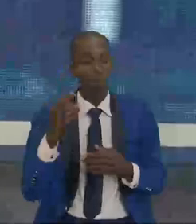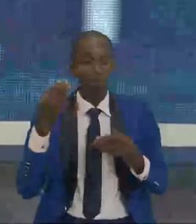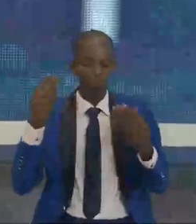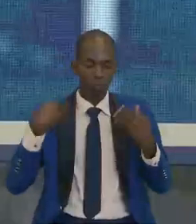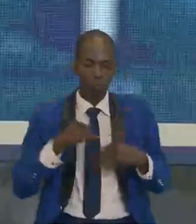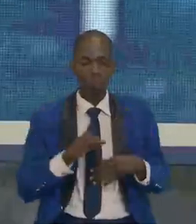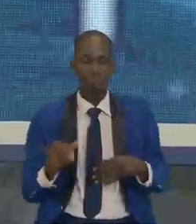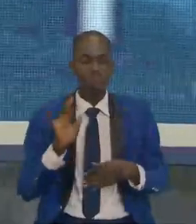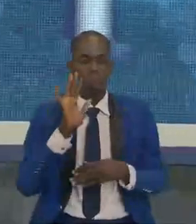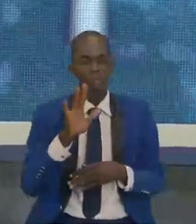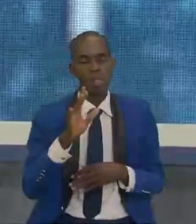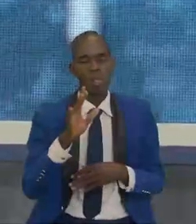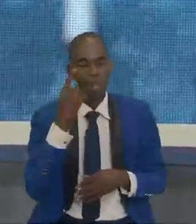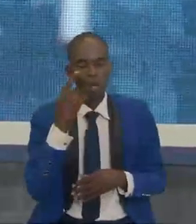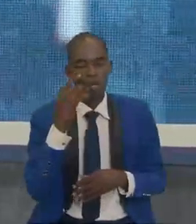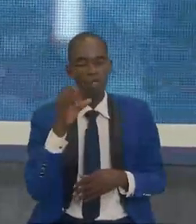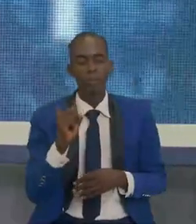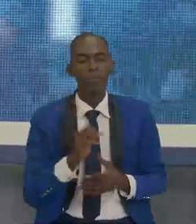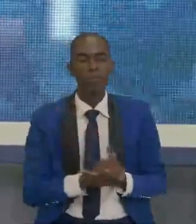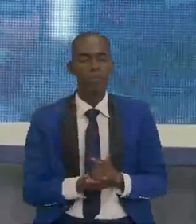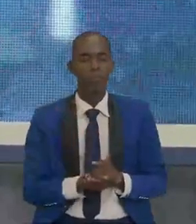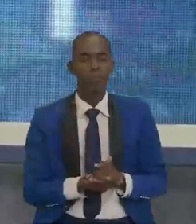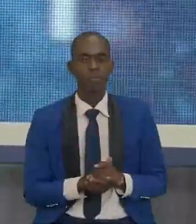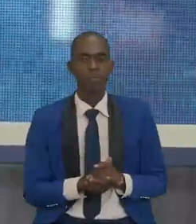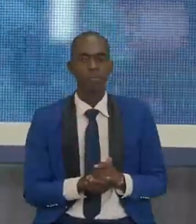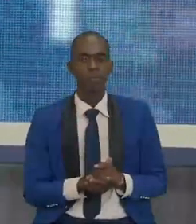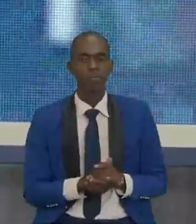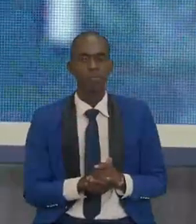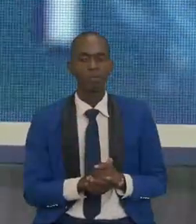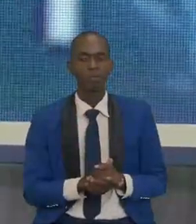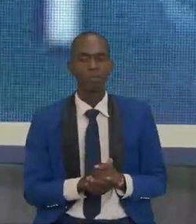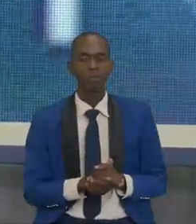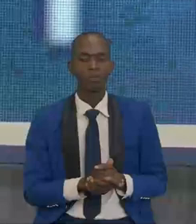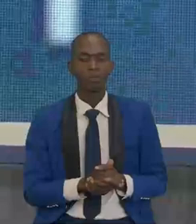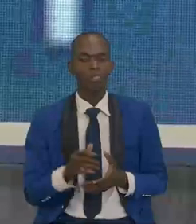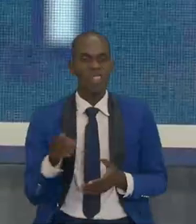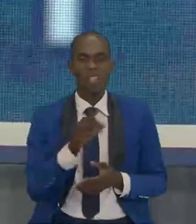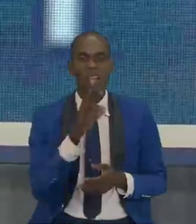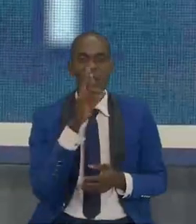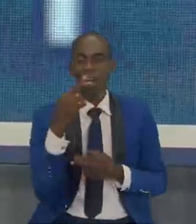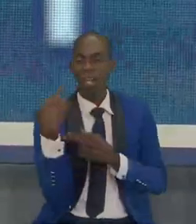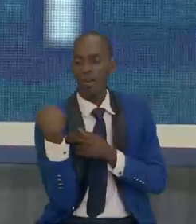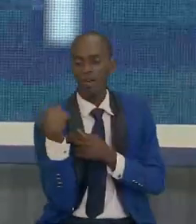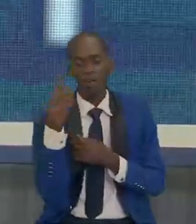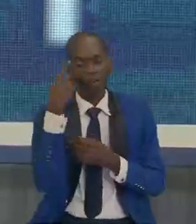parce qu'ils sont responsables pour avoir fermé les yeux.